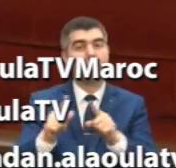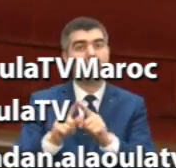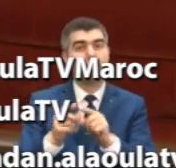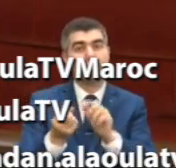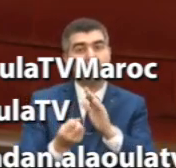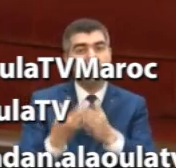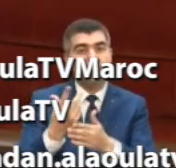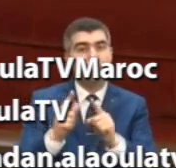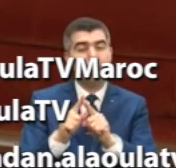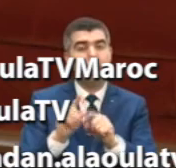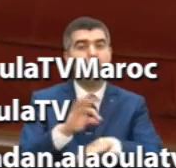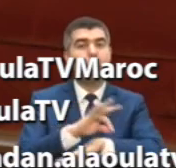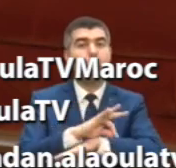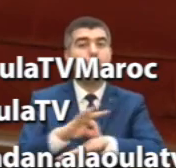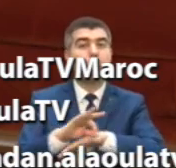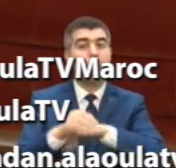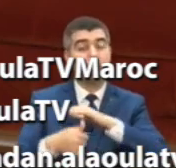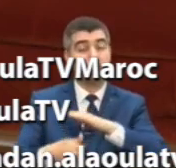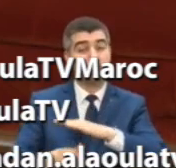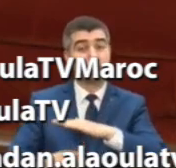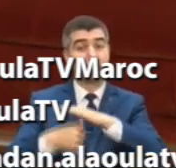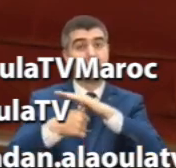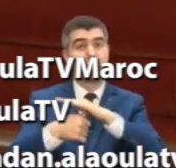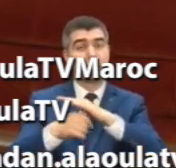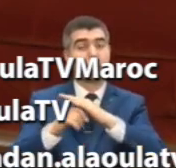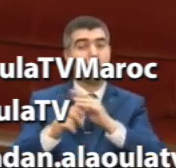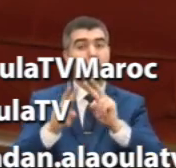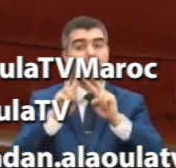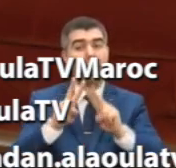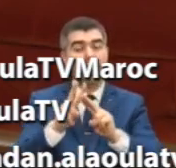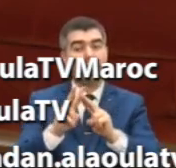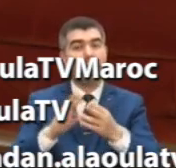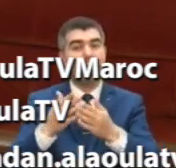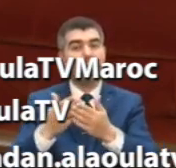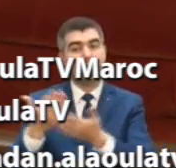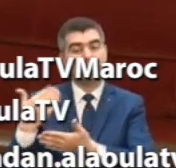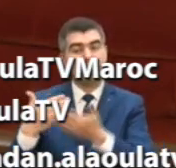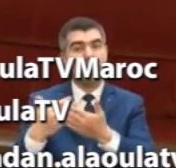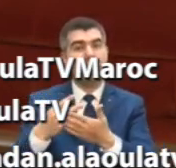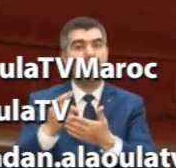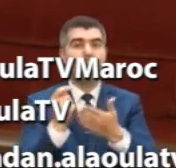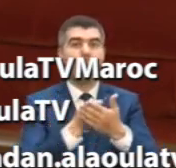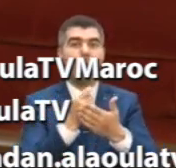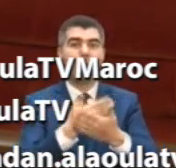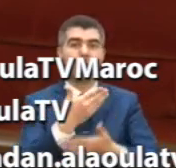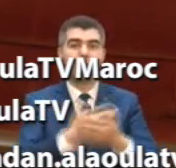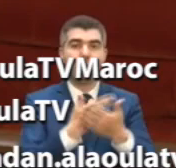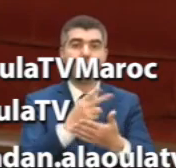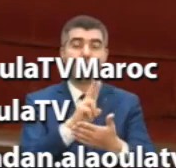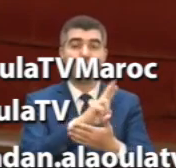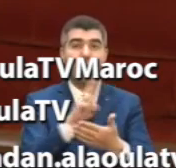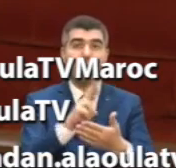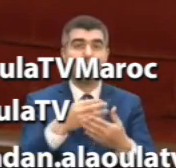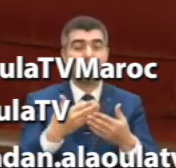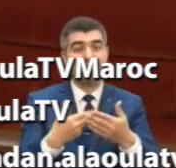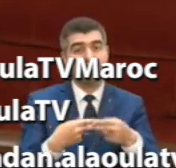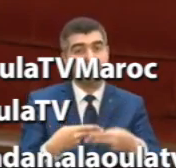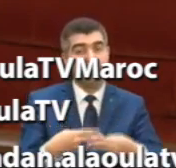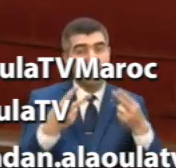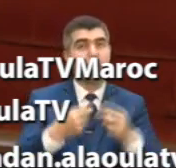هيكلة الوظيفة العمومية العليا. وانتم تبعتوا الأحداث الوطنية والرسالة الملكية السامية اللي وجهها